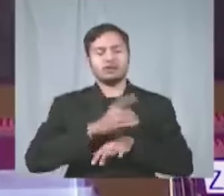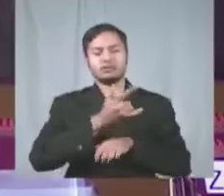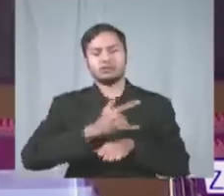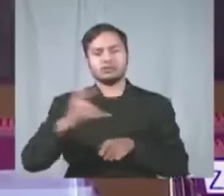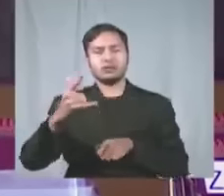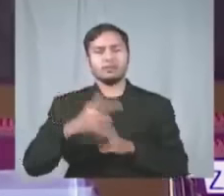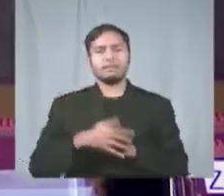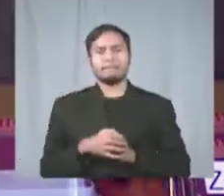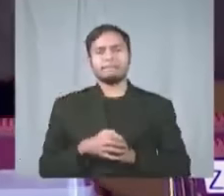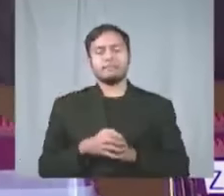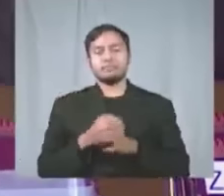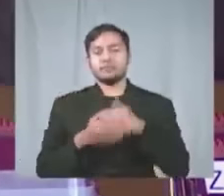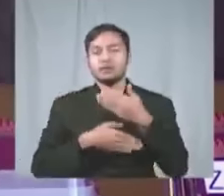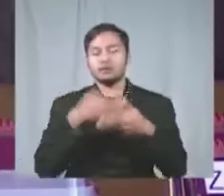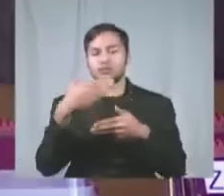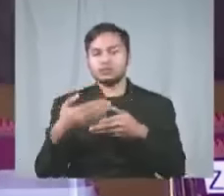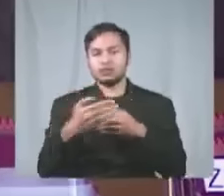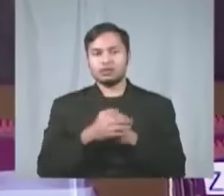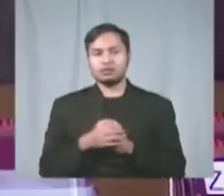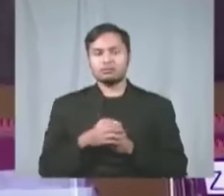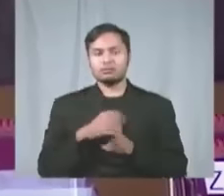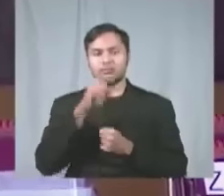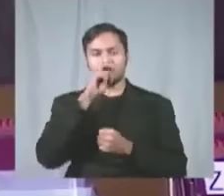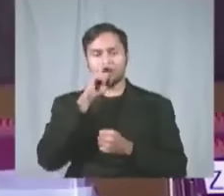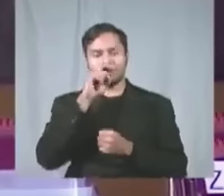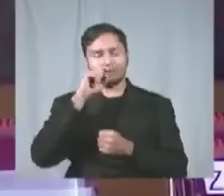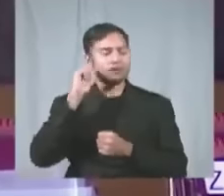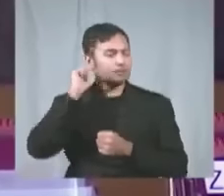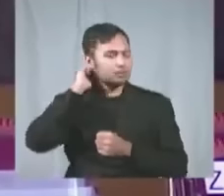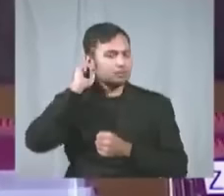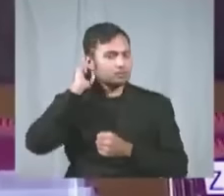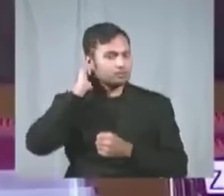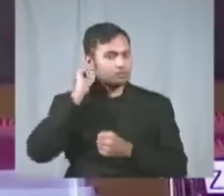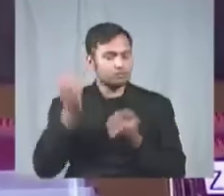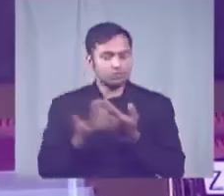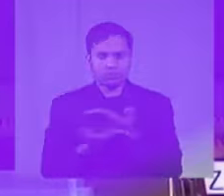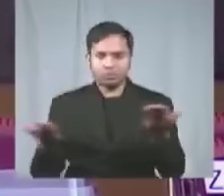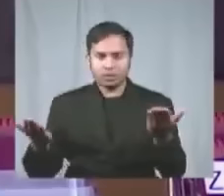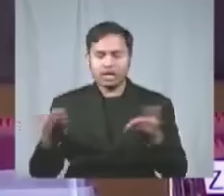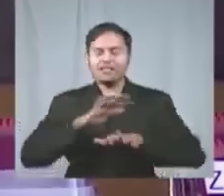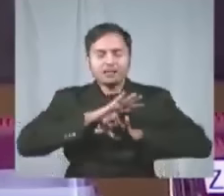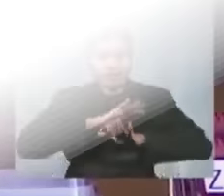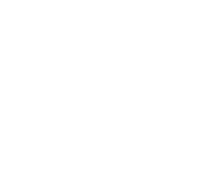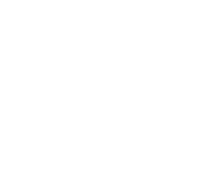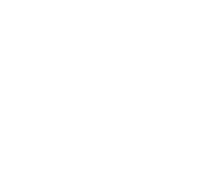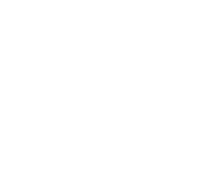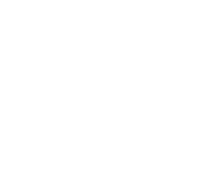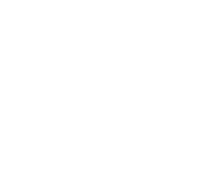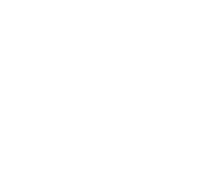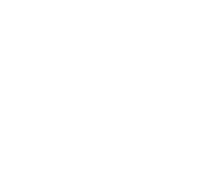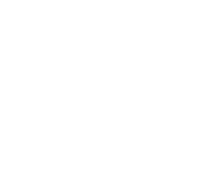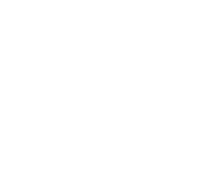lanjutkan selanjutnya. Baik, Bapak Ibu dan hadirin, kami persilakan. Mohon tetap tenang, mohon tetap